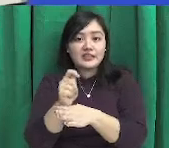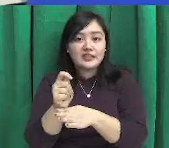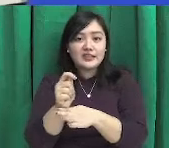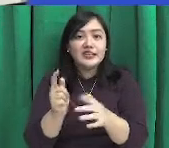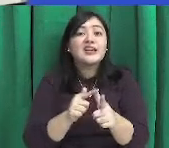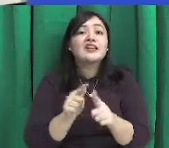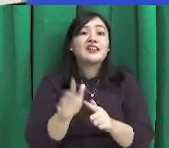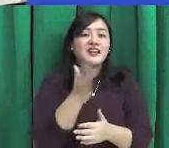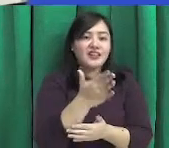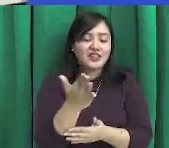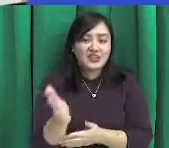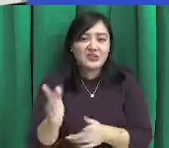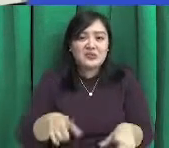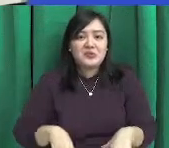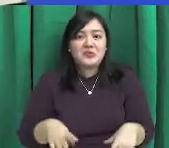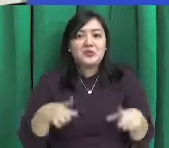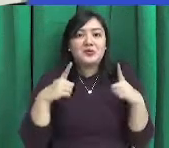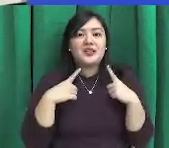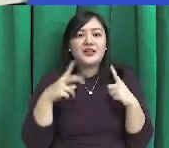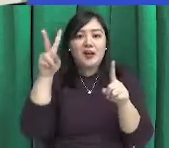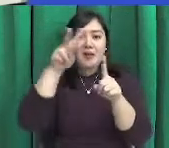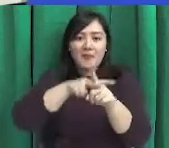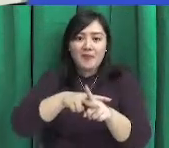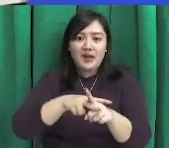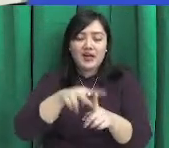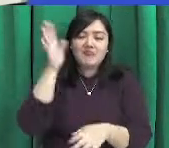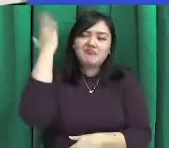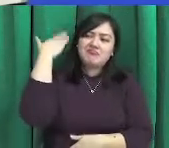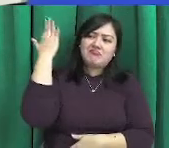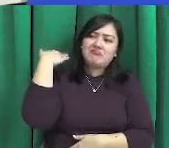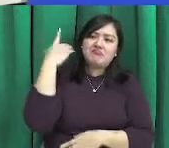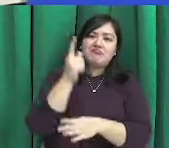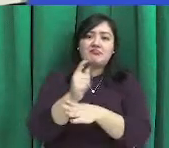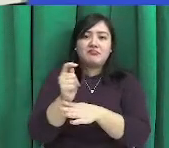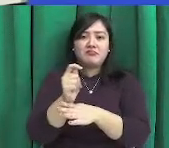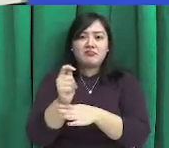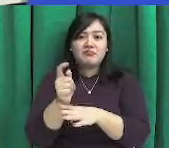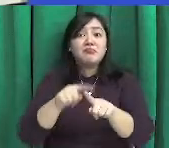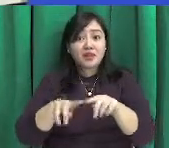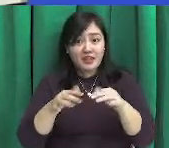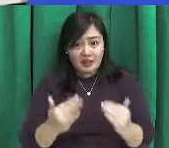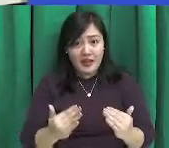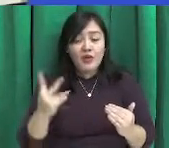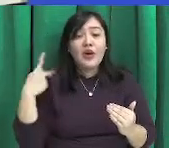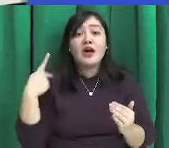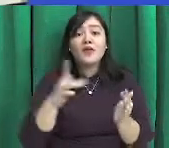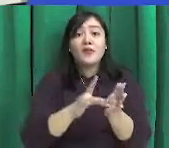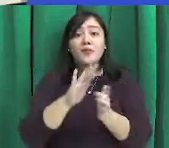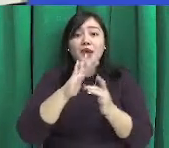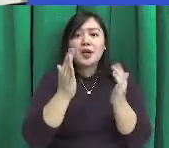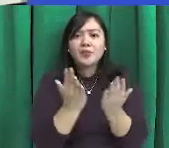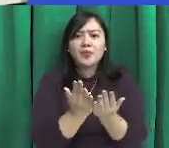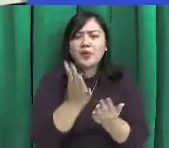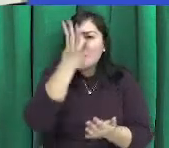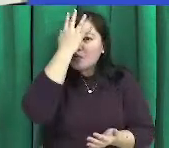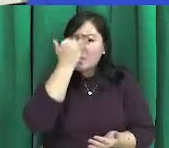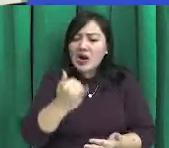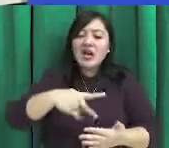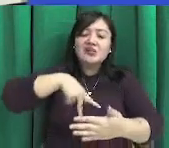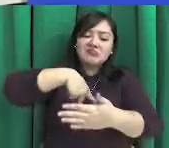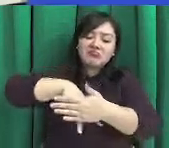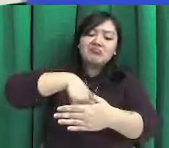natin nakasanayan, pero may Bible naman tayo. Bakit natin igigiit